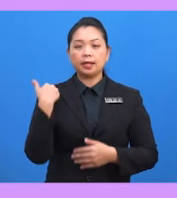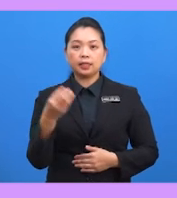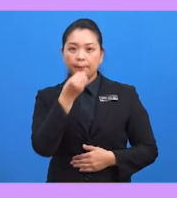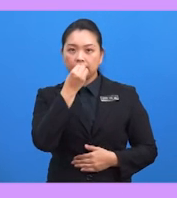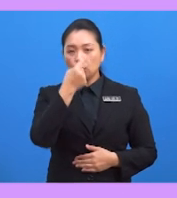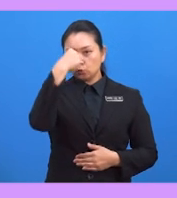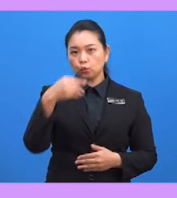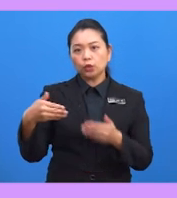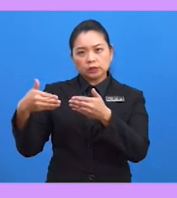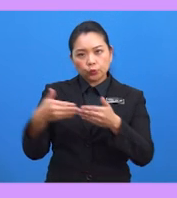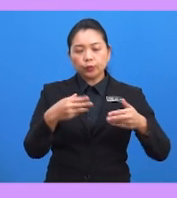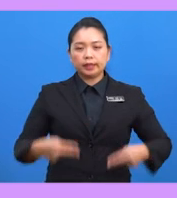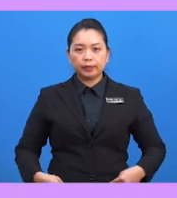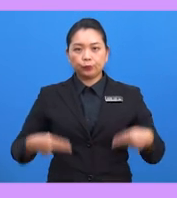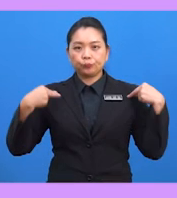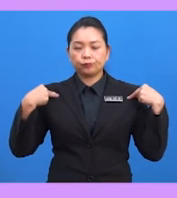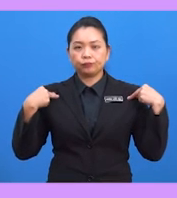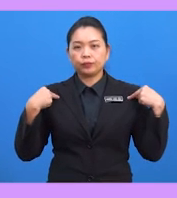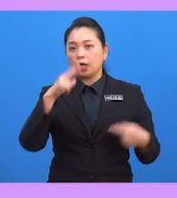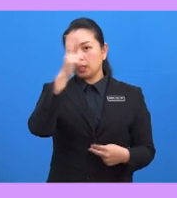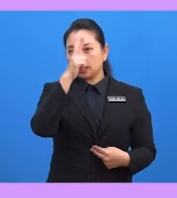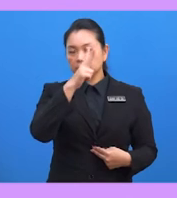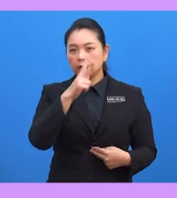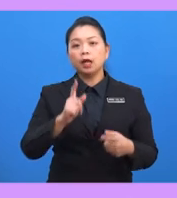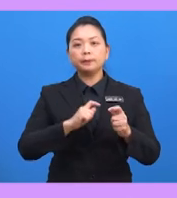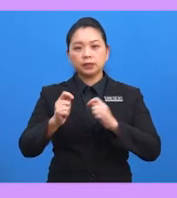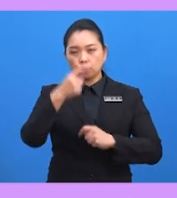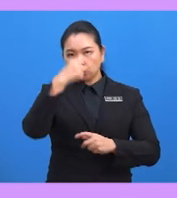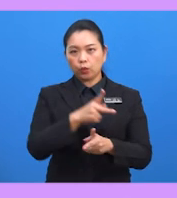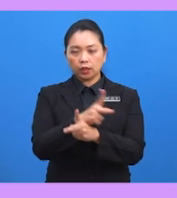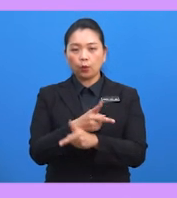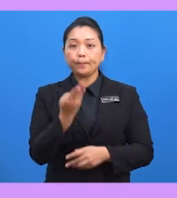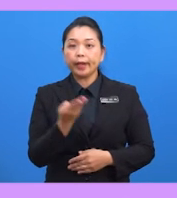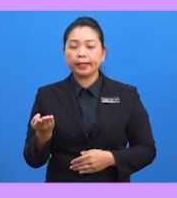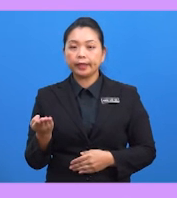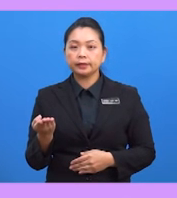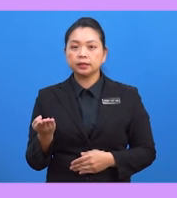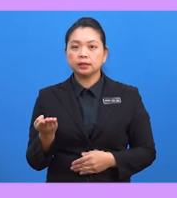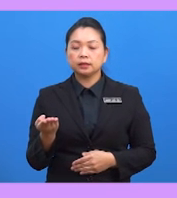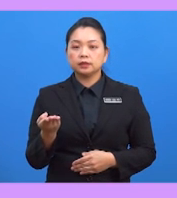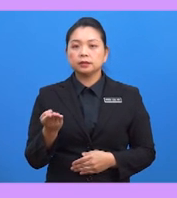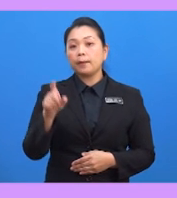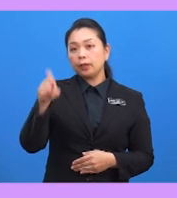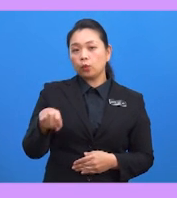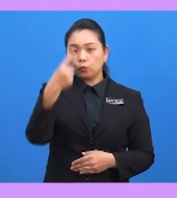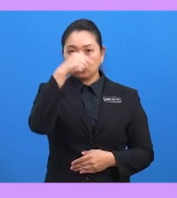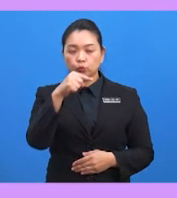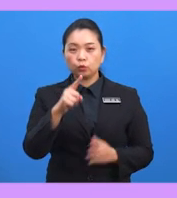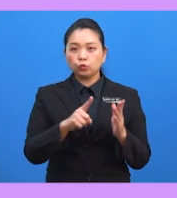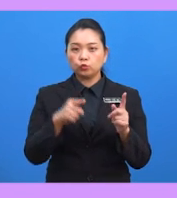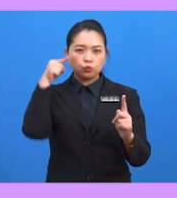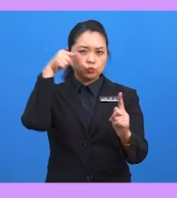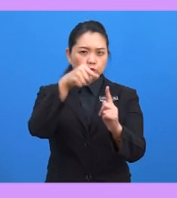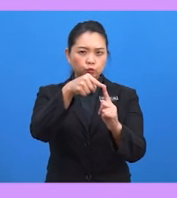diperlukan untuk terus hidup. Kerajaan juga bertindak mengawal harga barang keperluan ini dengan tujuan untuk